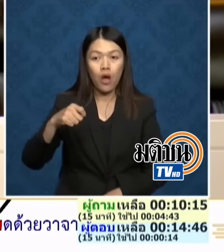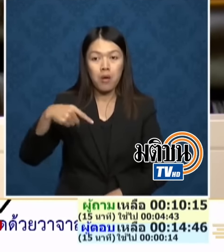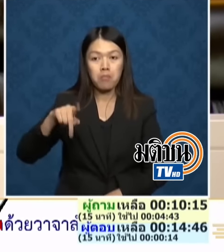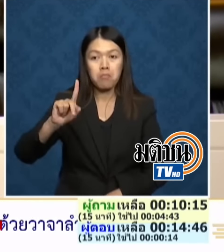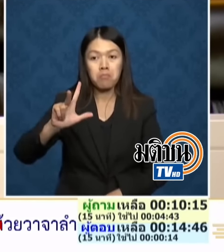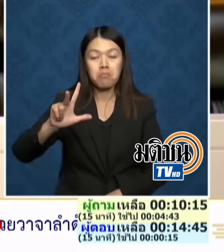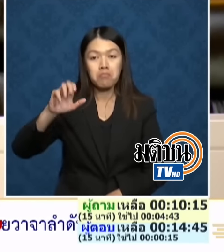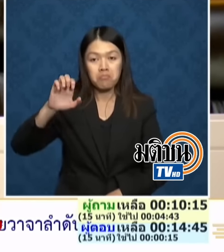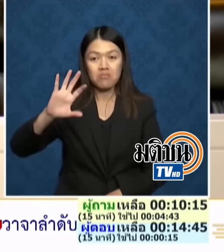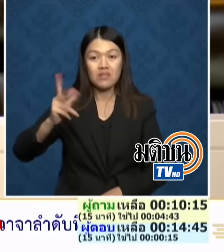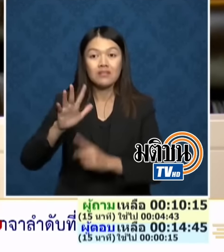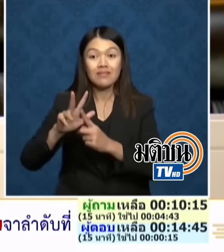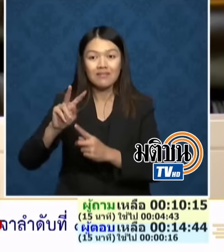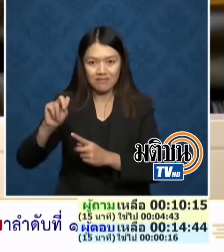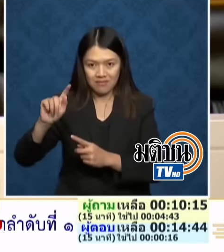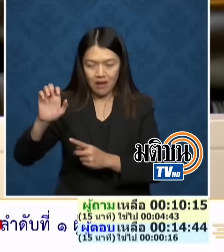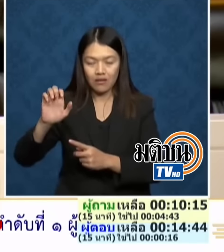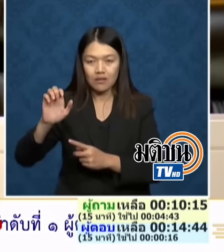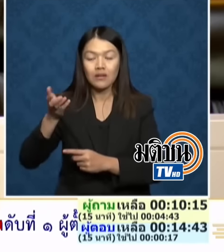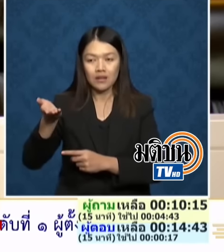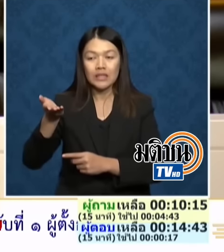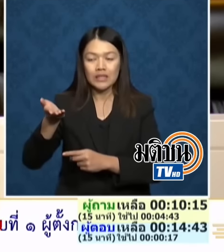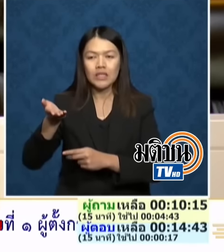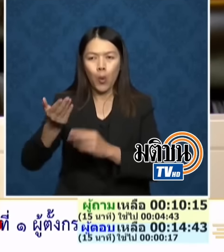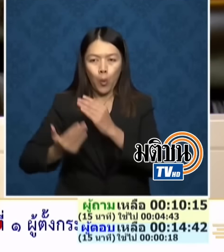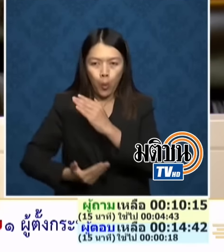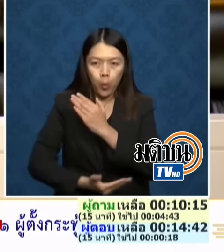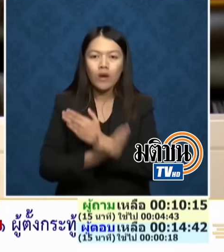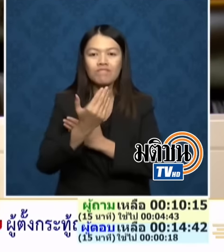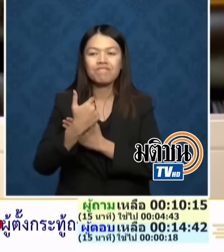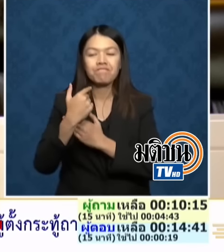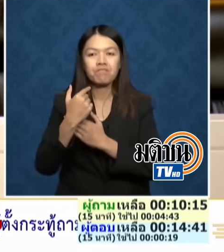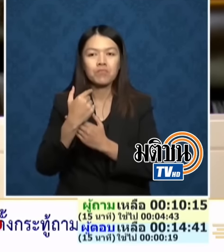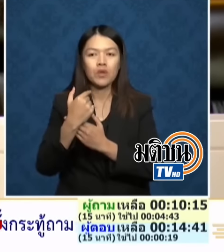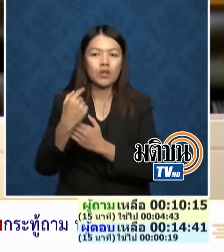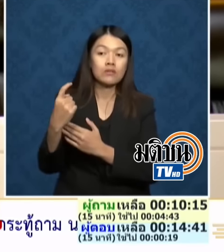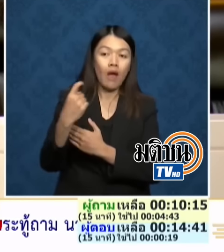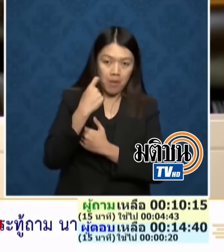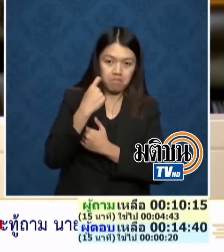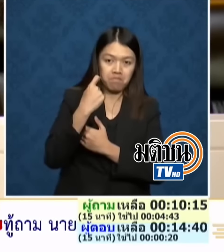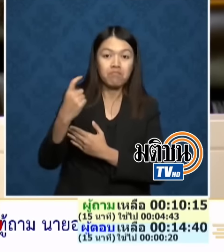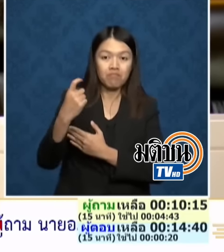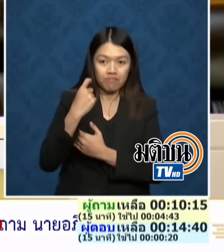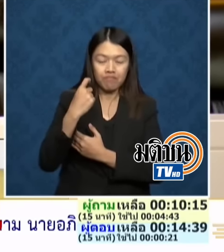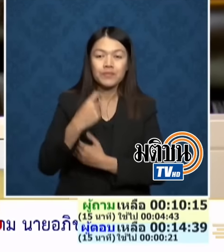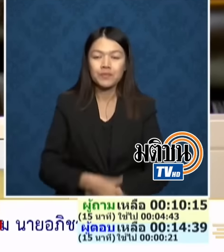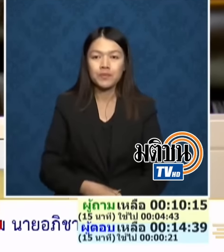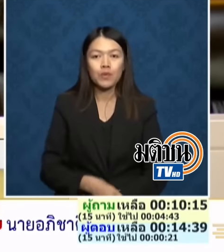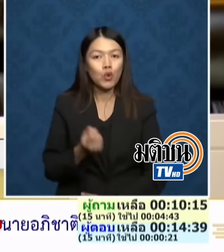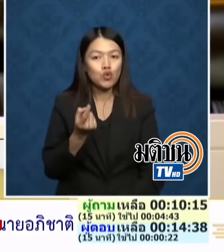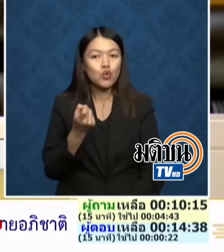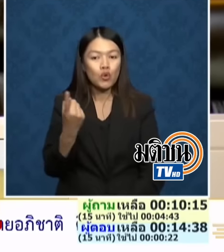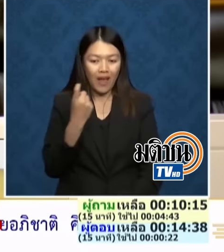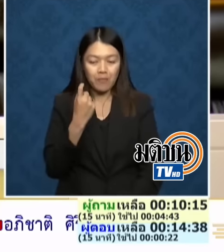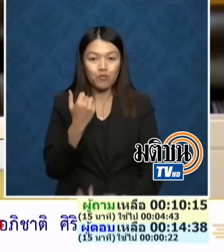าติขอ vanนะครัที่ท่านได้ใหโอกาส ท่านตั่งกระฒุlia สดถาม